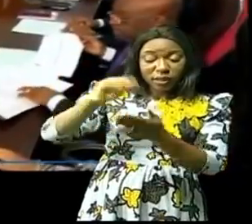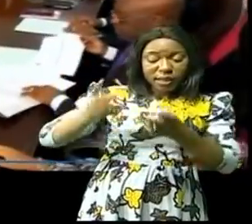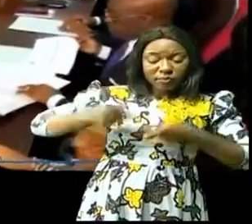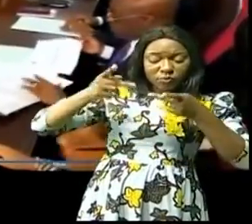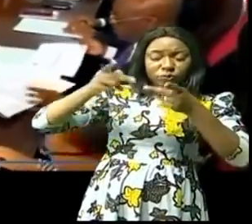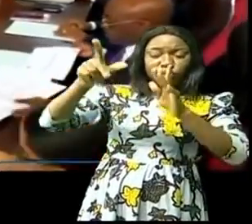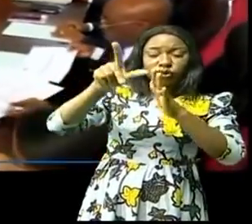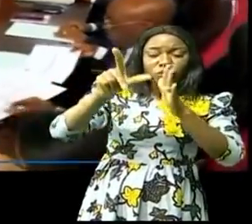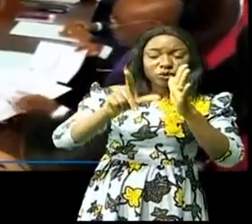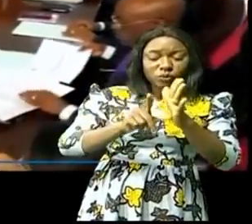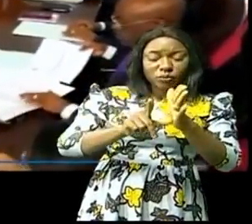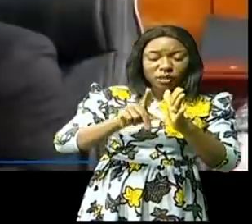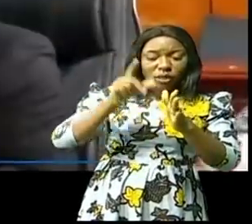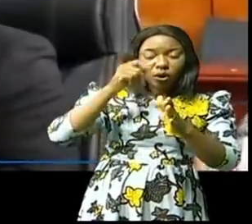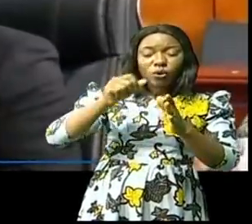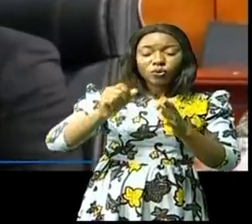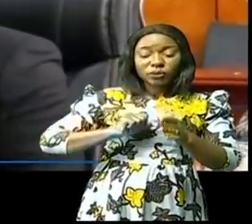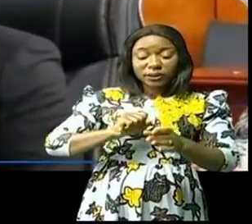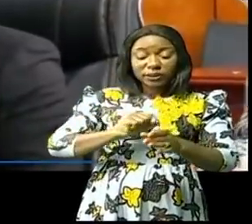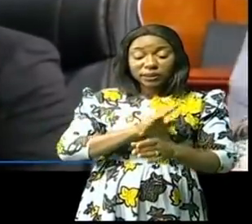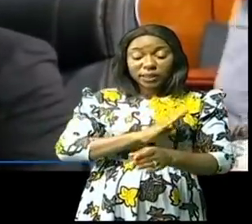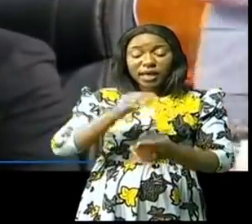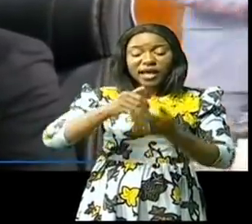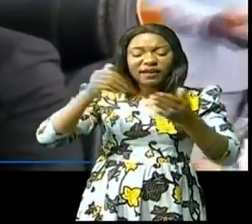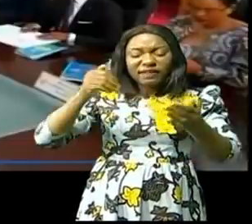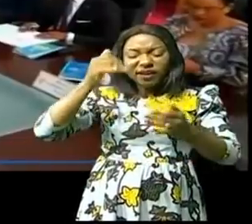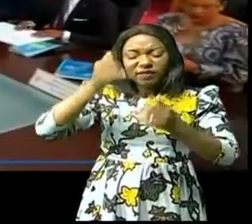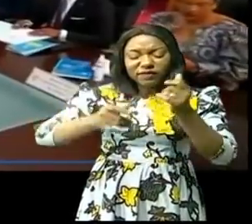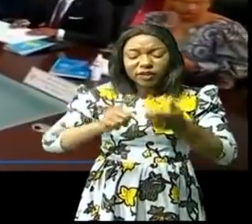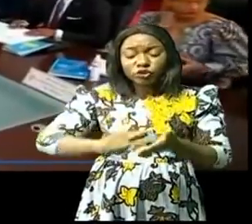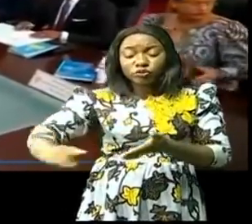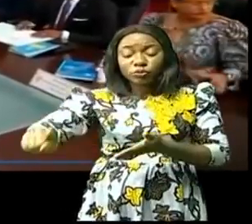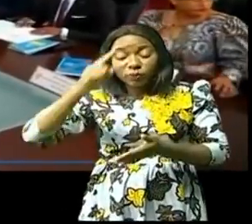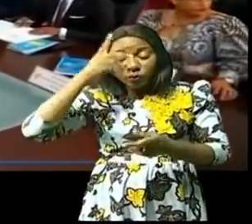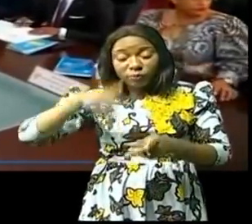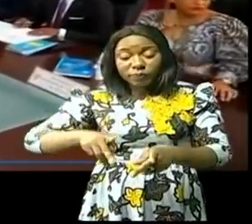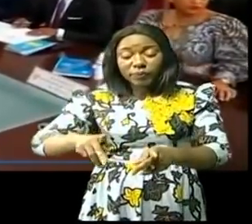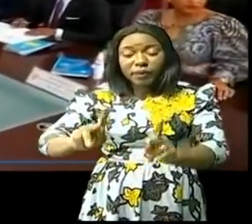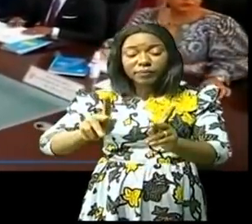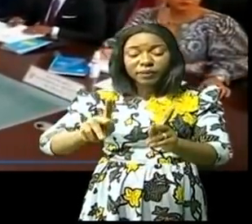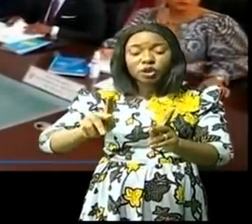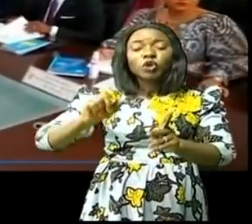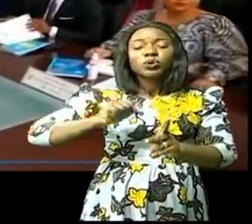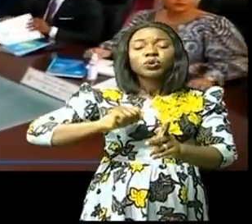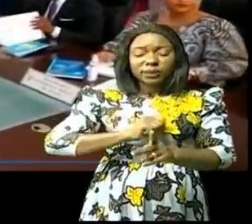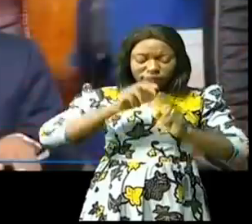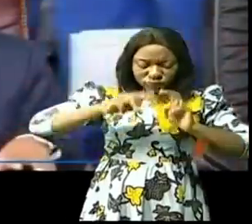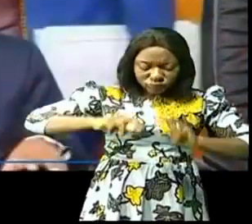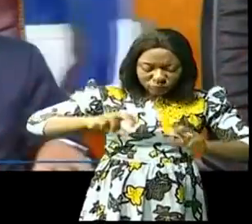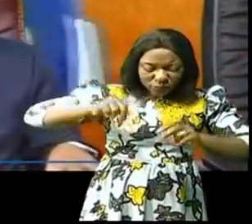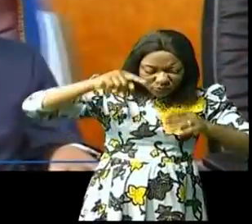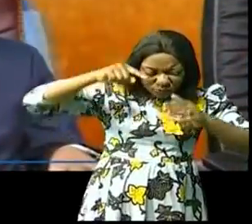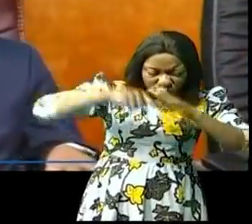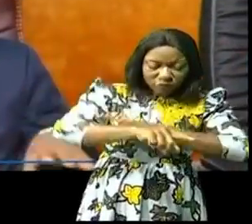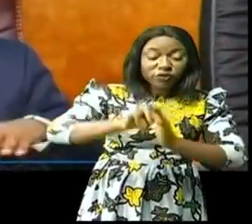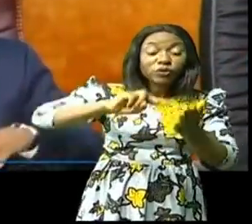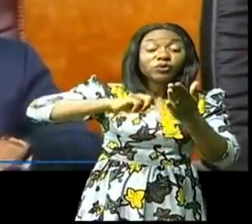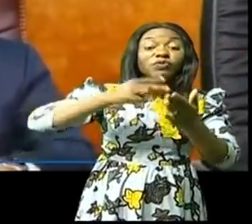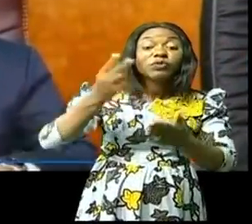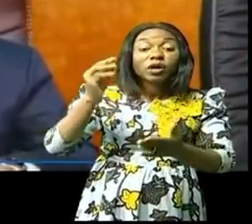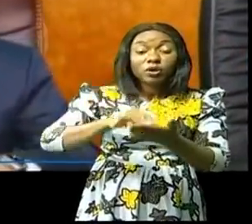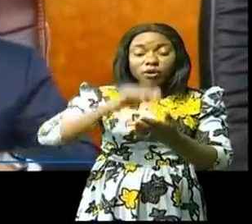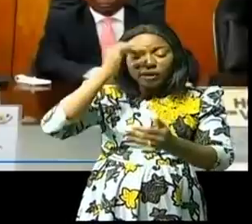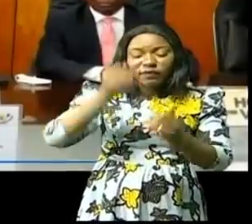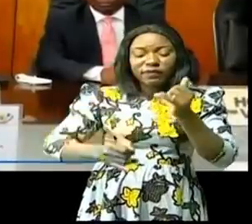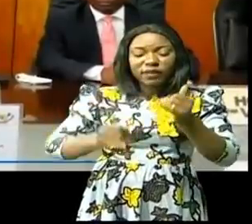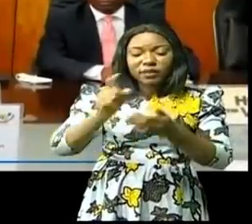de loi au Sénat avant la fin du mois en cours afin de permettre à la Chambre haute de l'examiner en seconde lecture avant la fin de